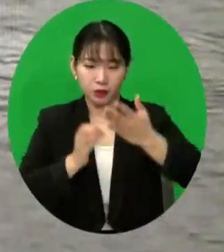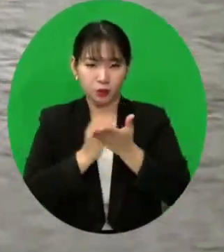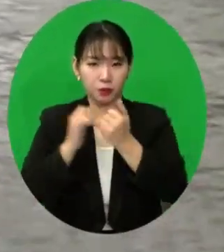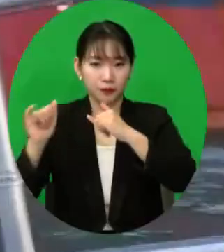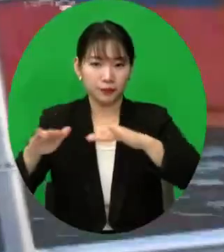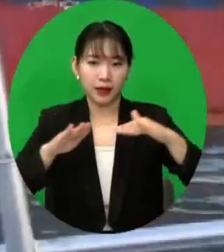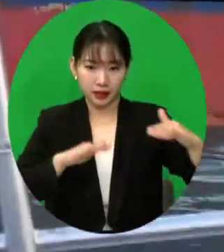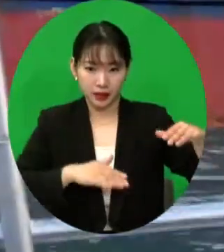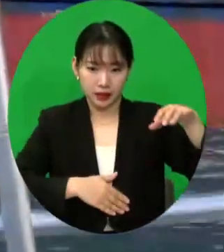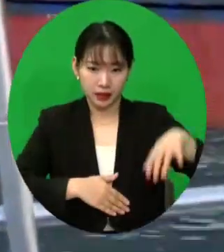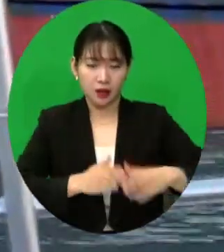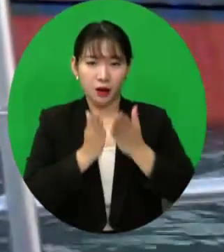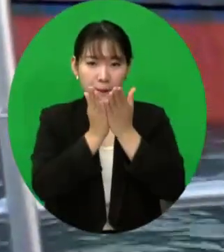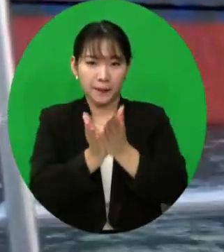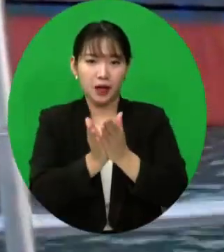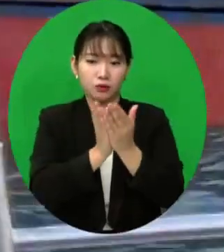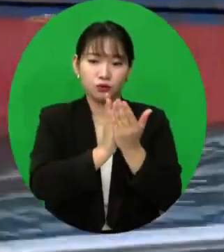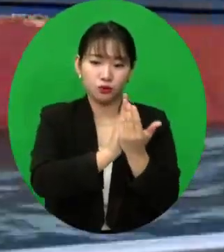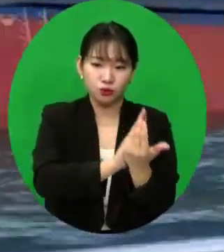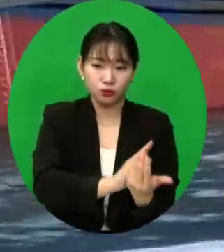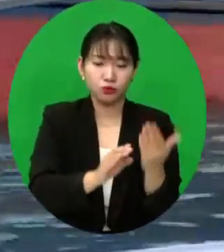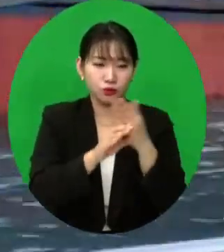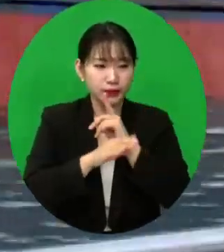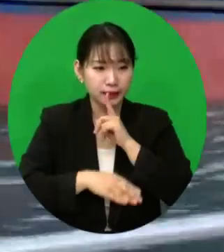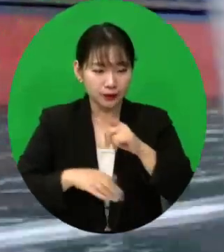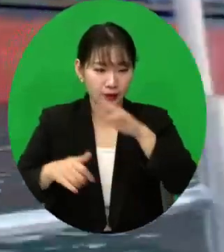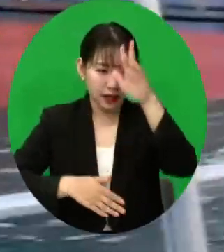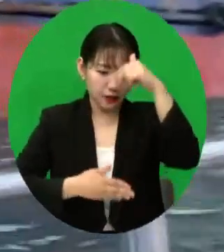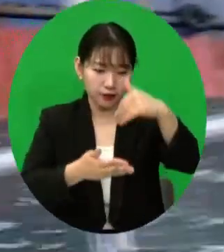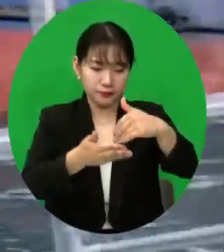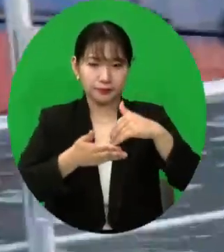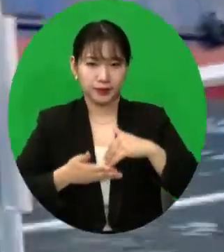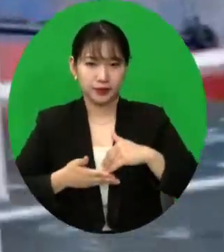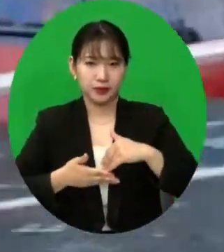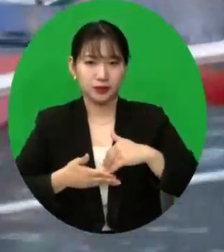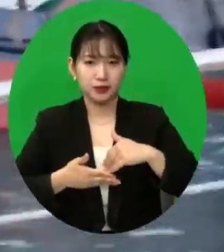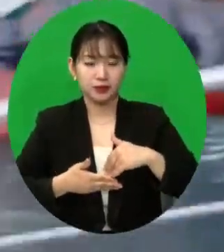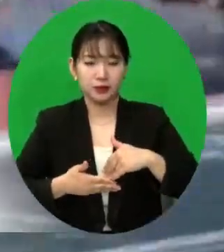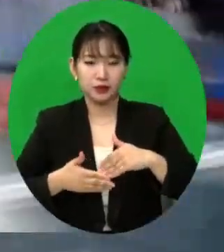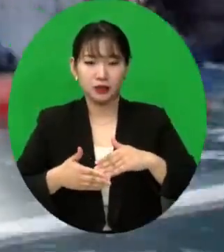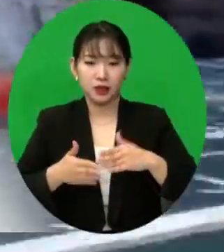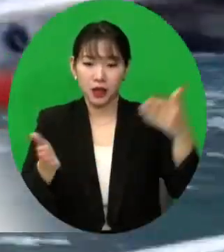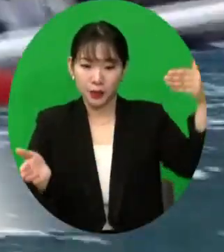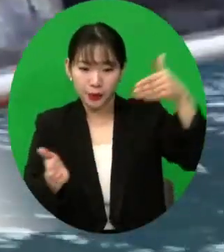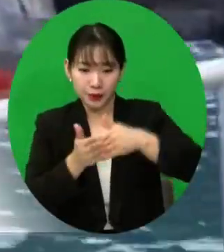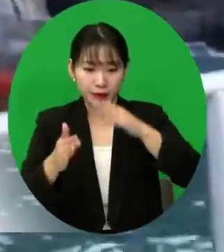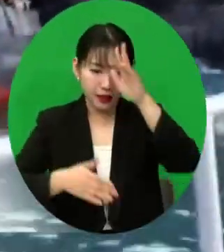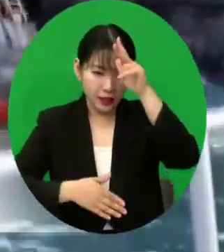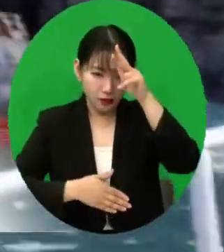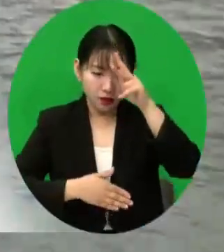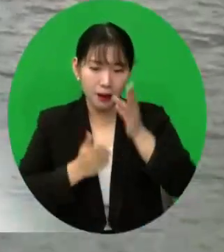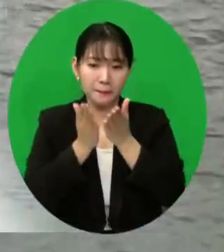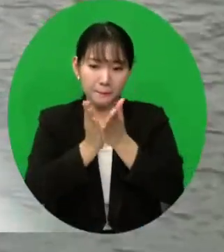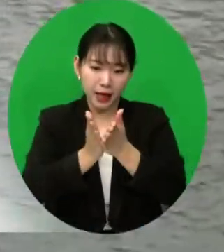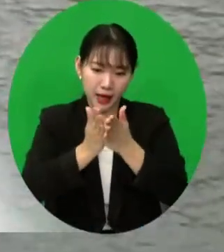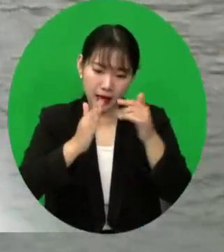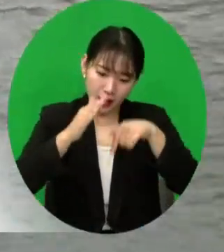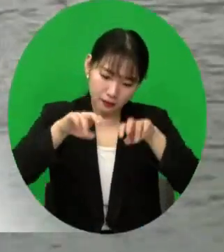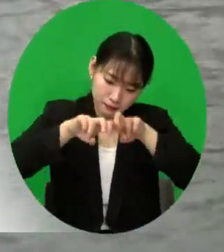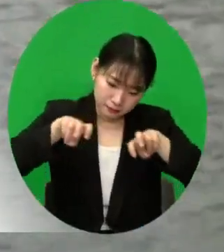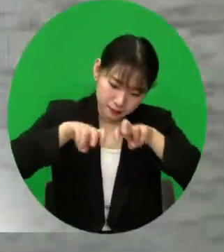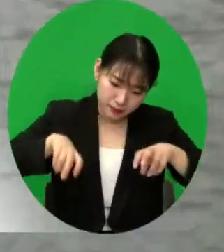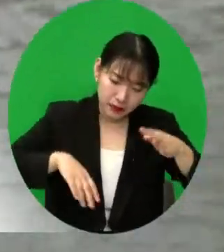인근 해상에서 선박이 침몰하고 있다는 신고가 해경에 접수됐습니다. 현장에 도착한 해경은 화물선 안을